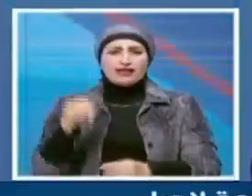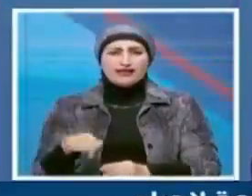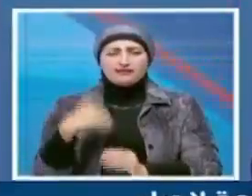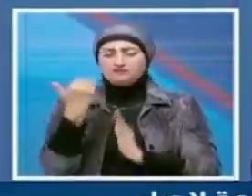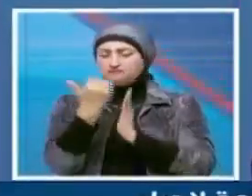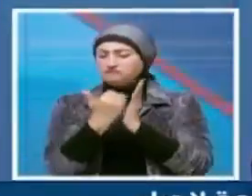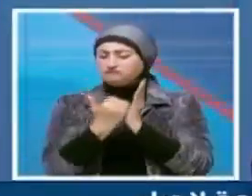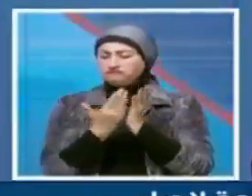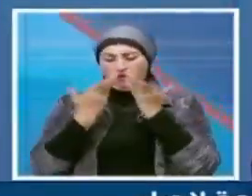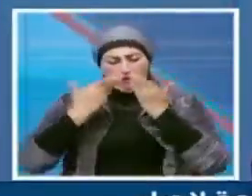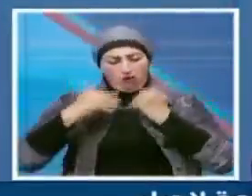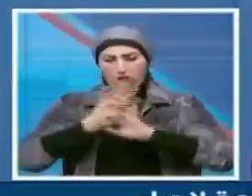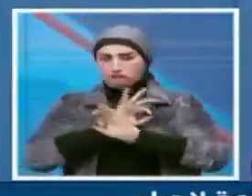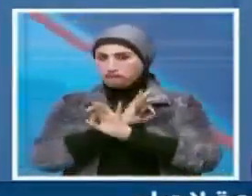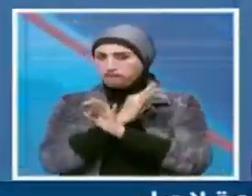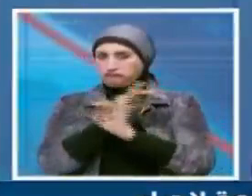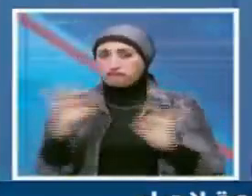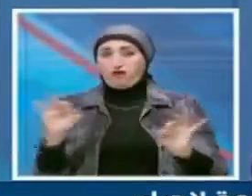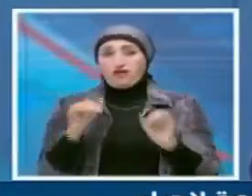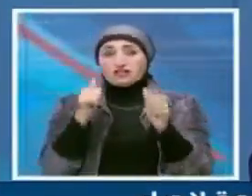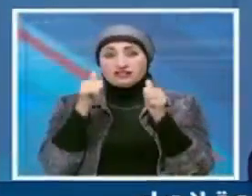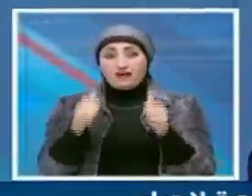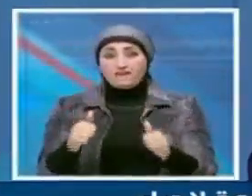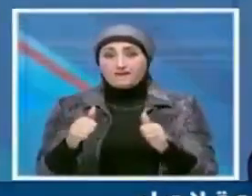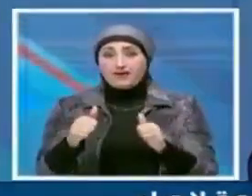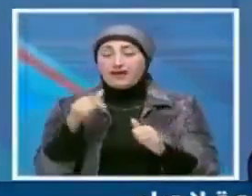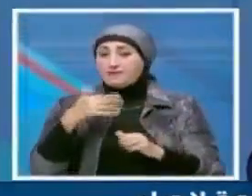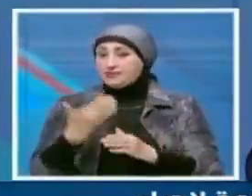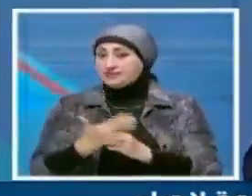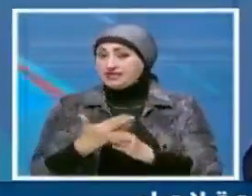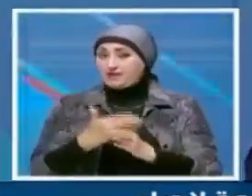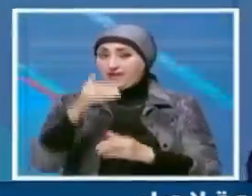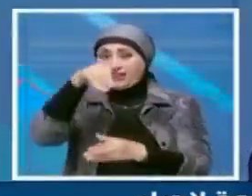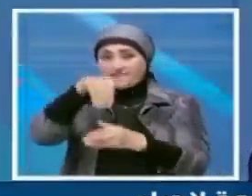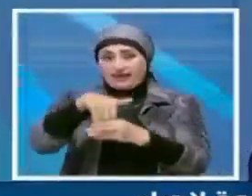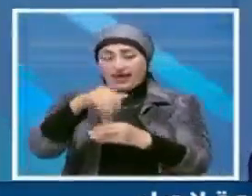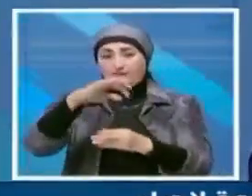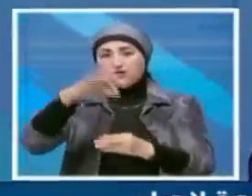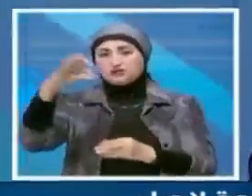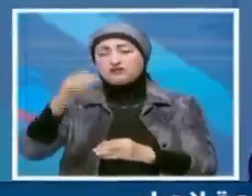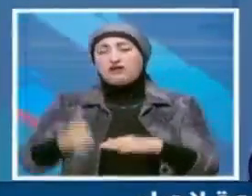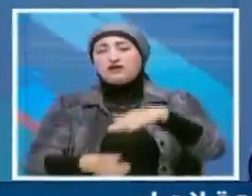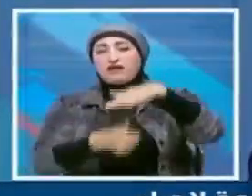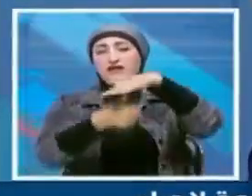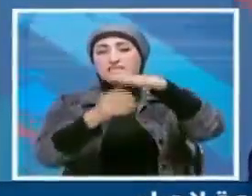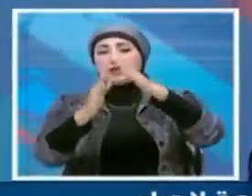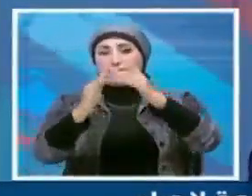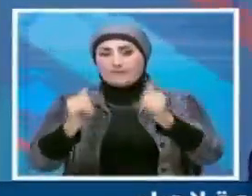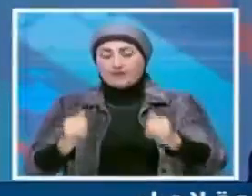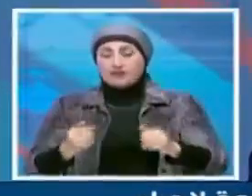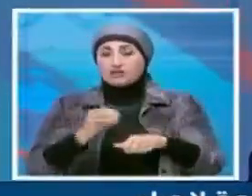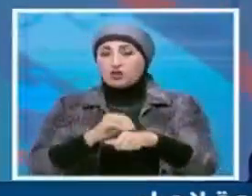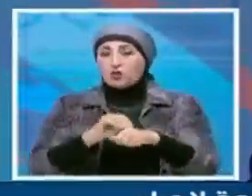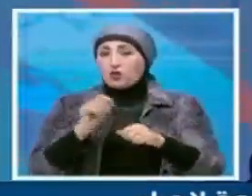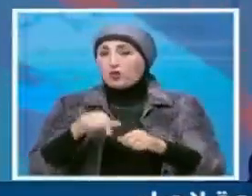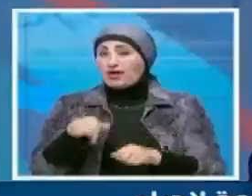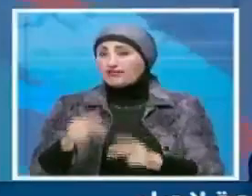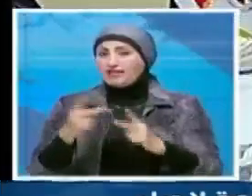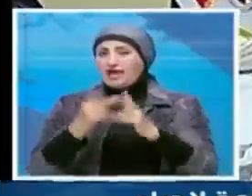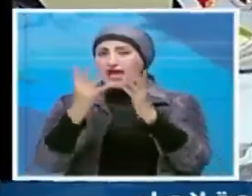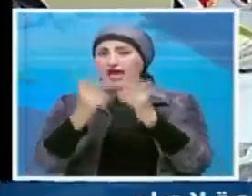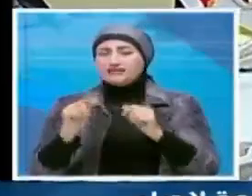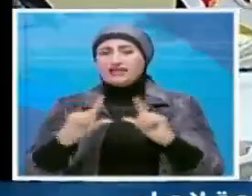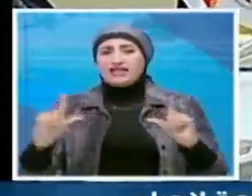الانتهاء من الاستعدادات اللازمه كافه لاجراء الانتخابات الرئاسيه داخل البلاد واوضح بنداري ان